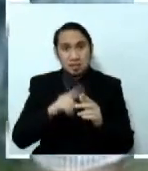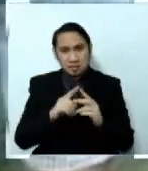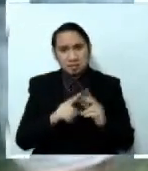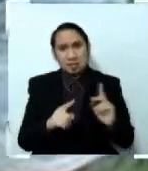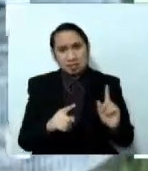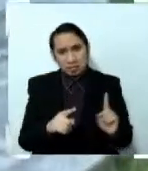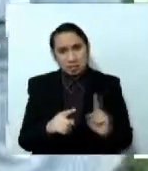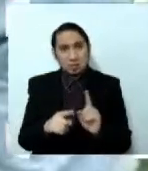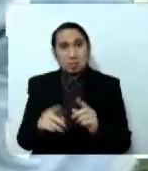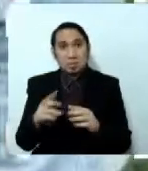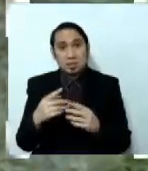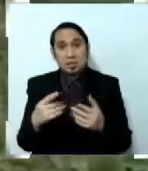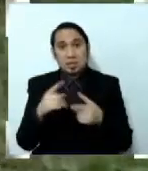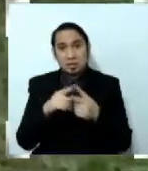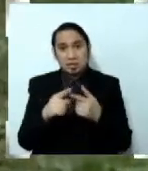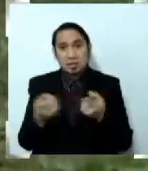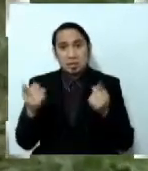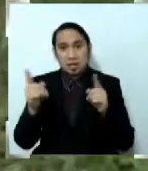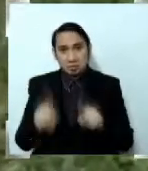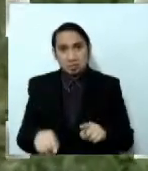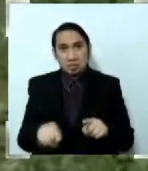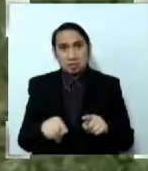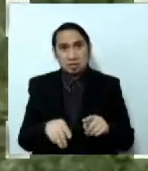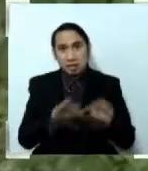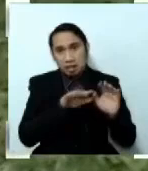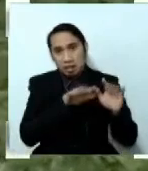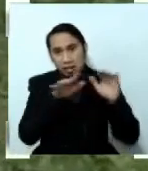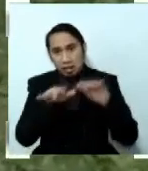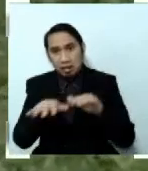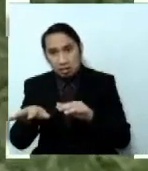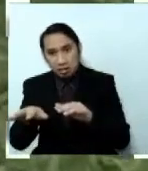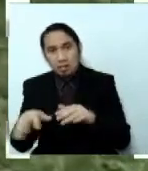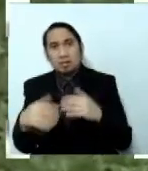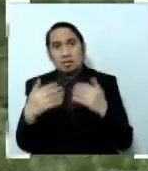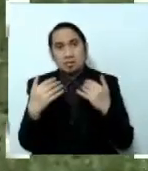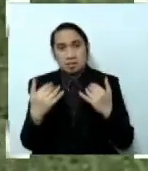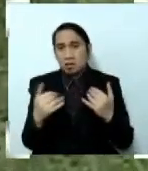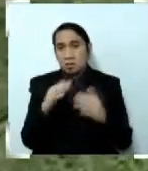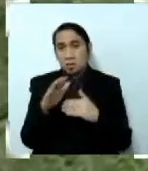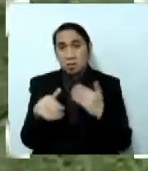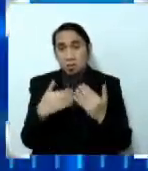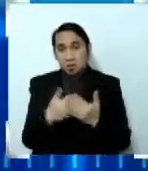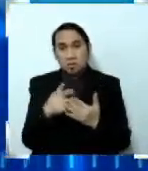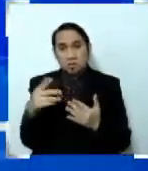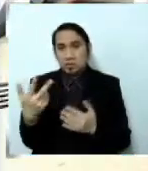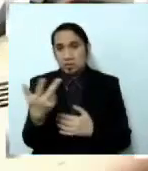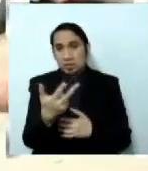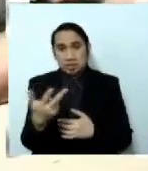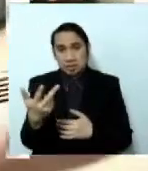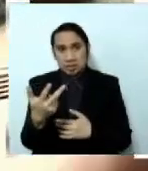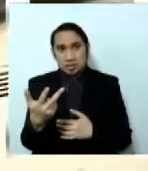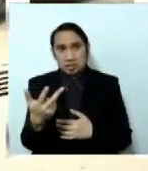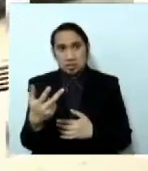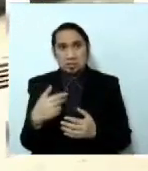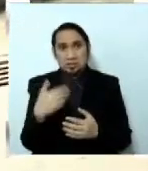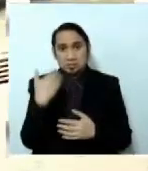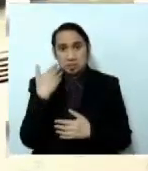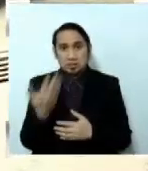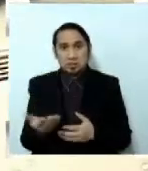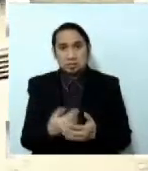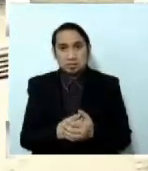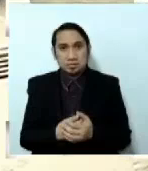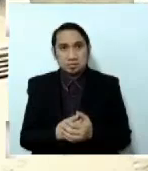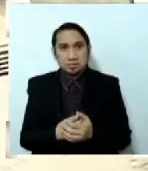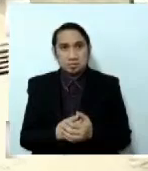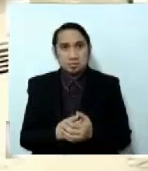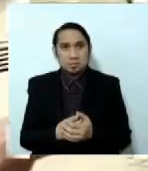pero dalawa silang natangay. Tumulong ang isa pa kaya lahat sila pare-parehong nalunod. Kinapa namin sa ilalim. Eh,